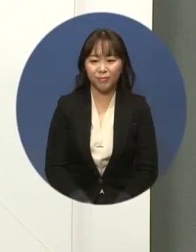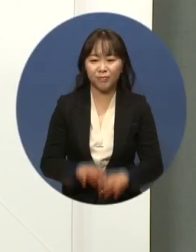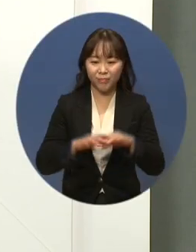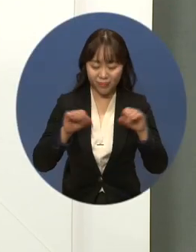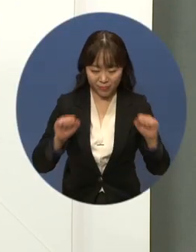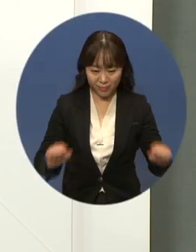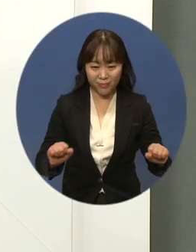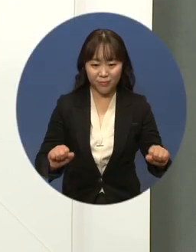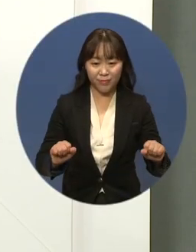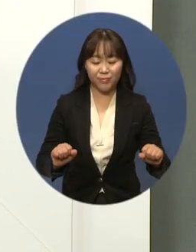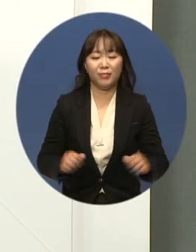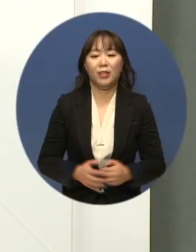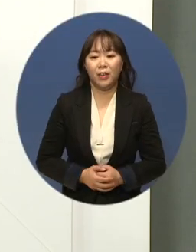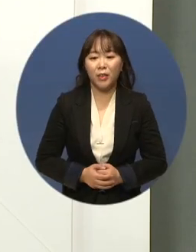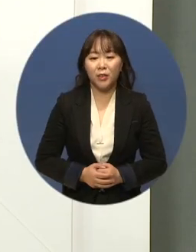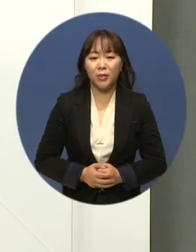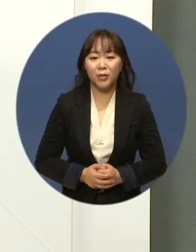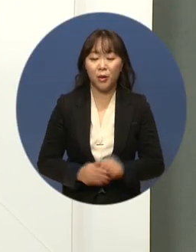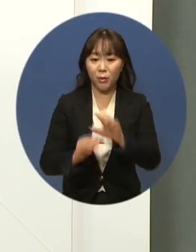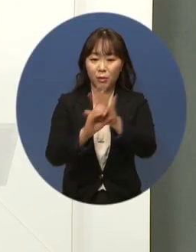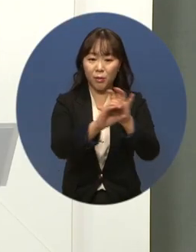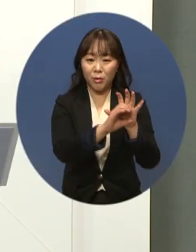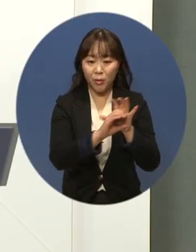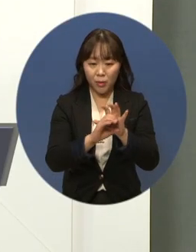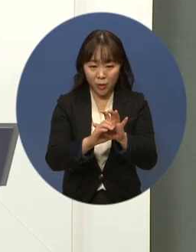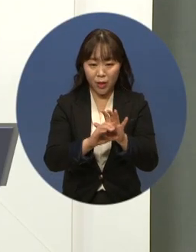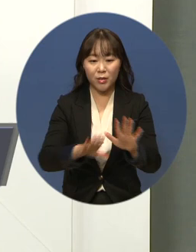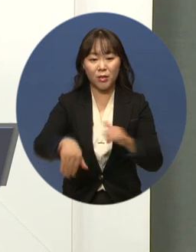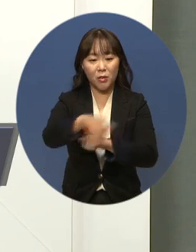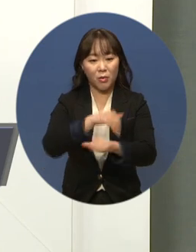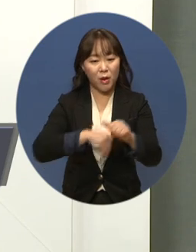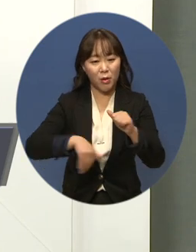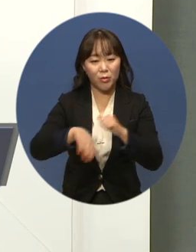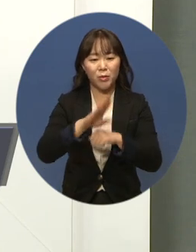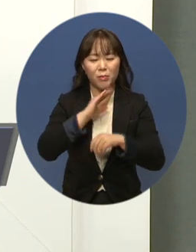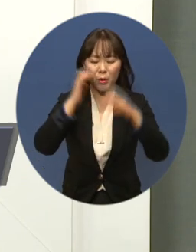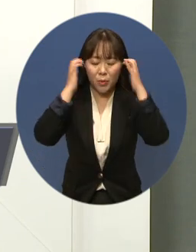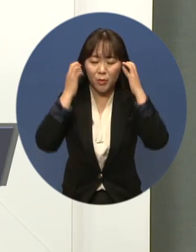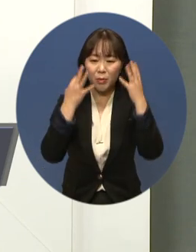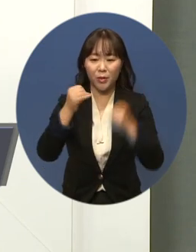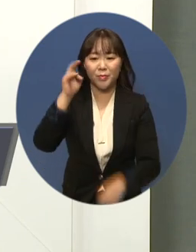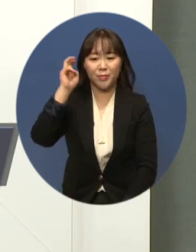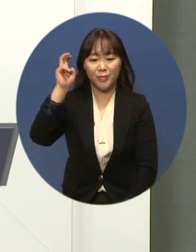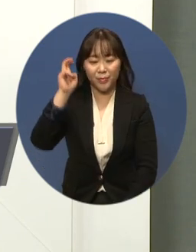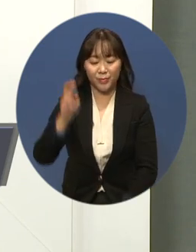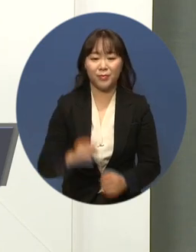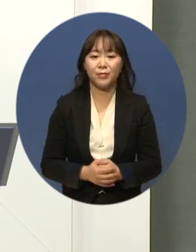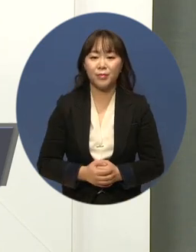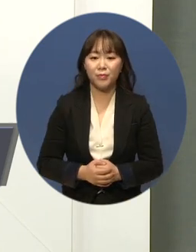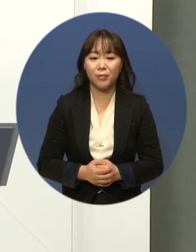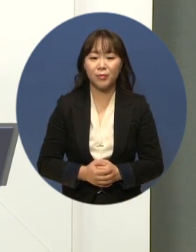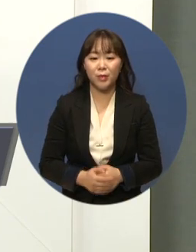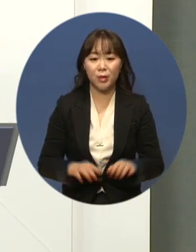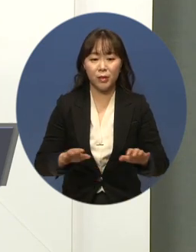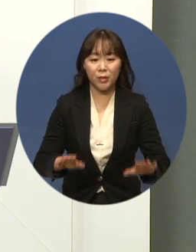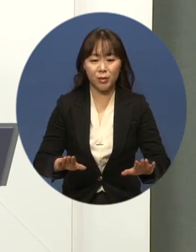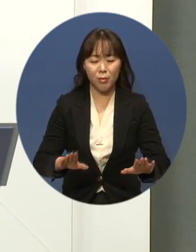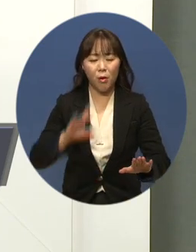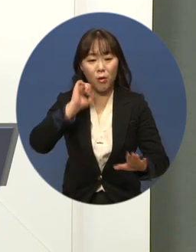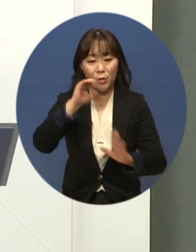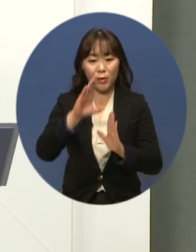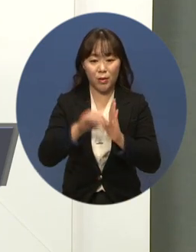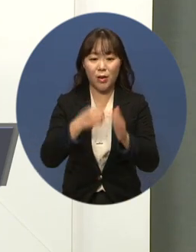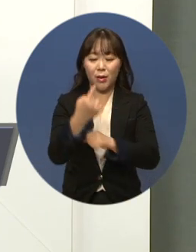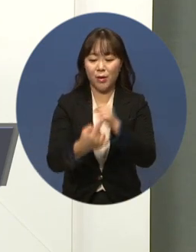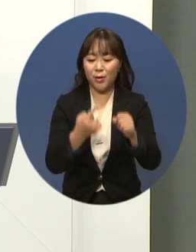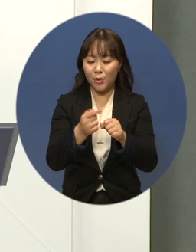안녕하십니까. 정경수입니다. 코로나19 사태로 얼마나 고통이 많으십니까? 이 어려운 시기에